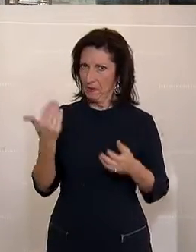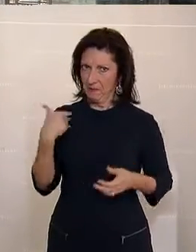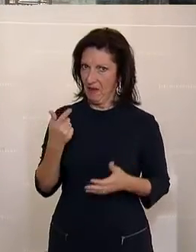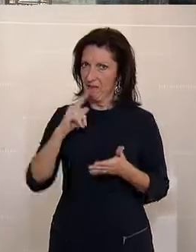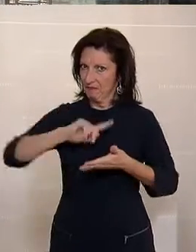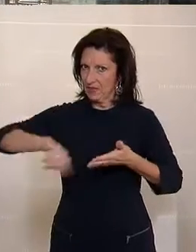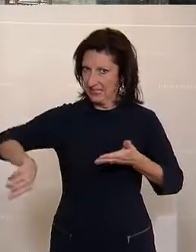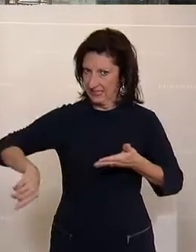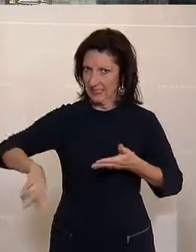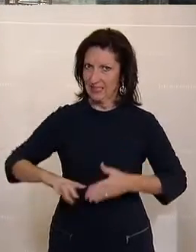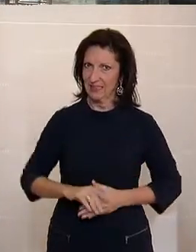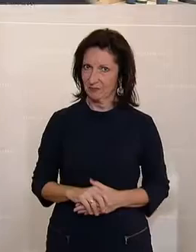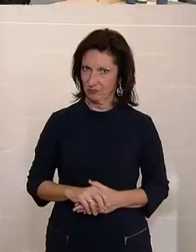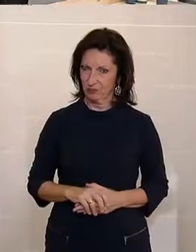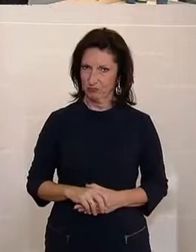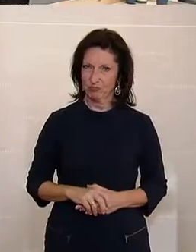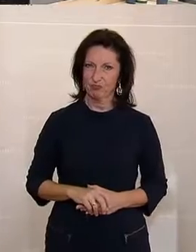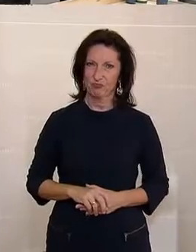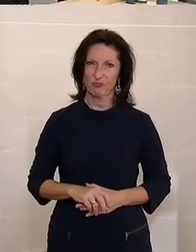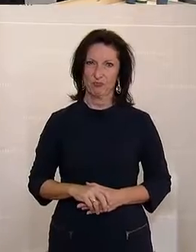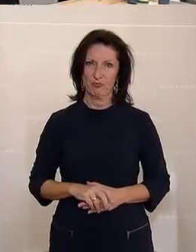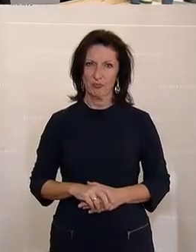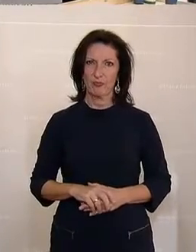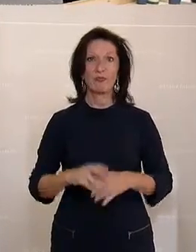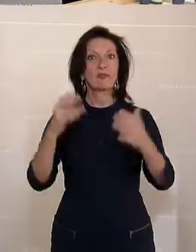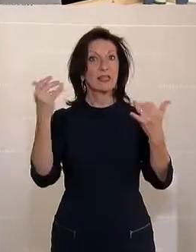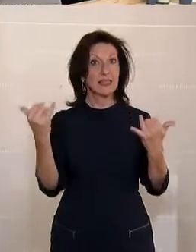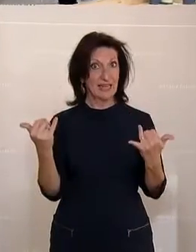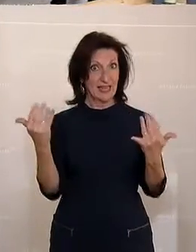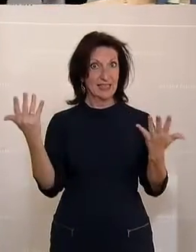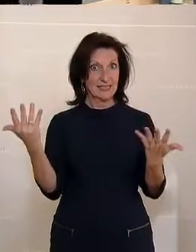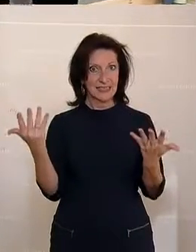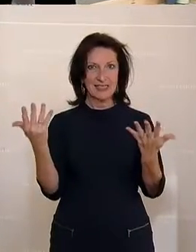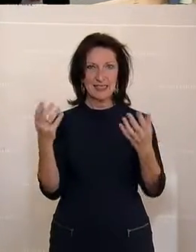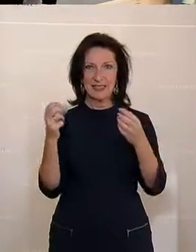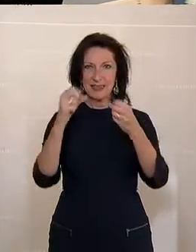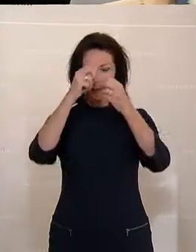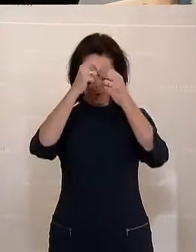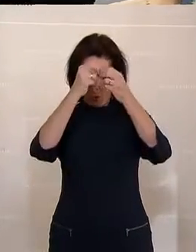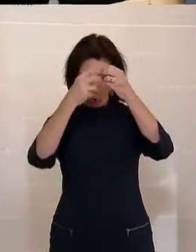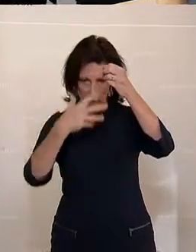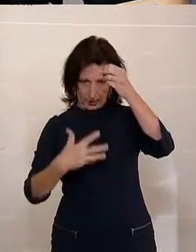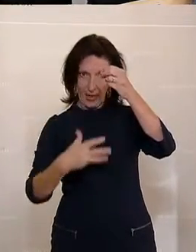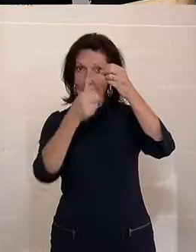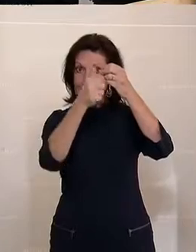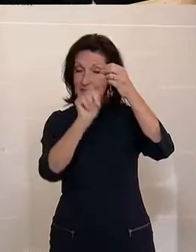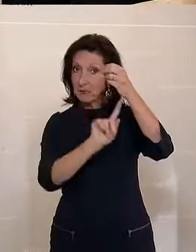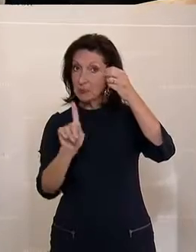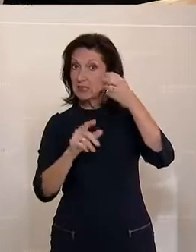SPÖ-Abgeordnete Christian Tropitz aus dem Burgenland sein. Er ist Konsumentensprecher und Datenschutzsprecher der